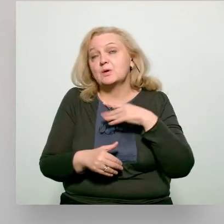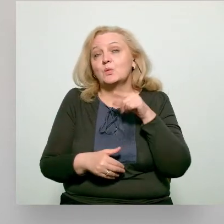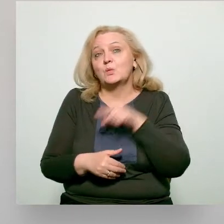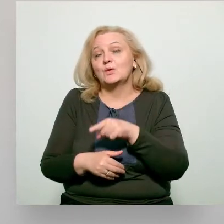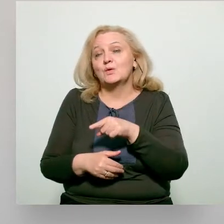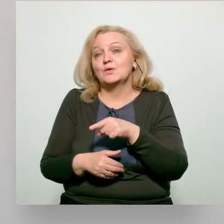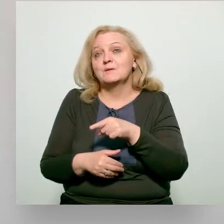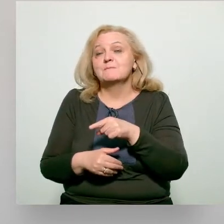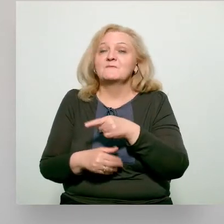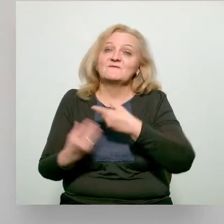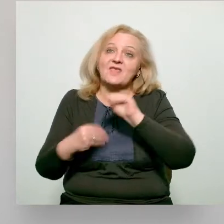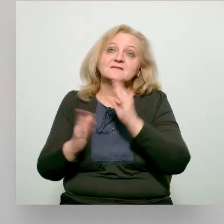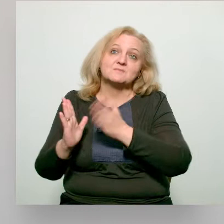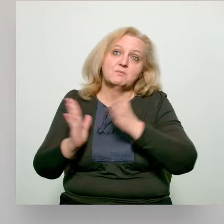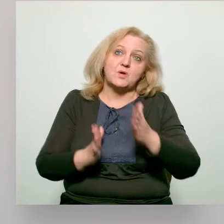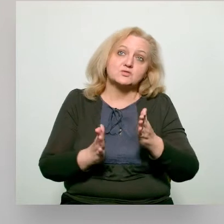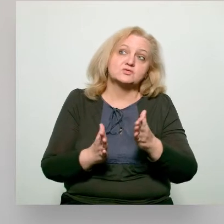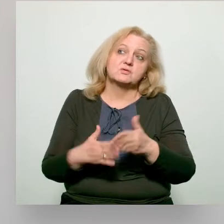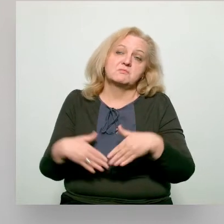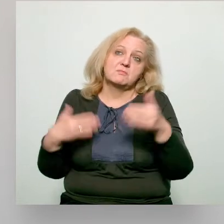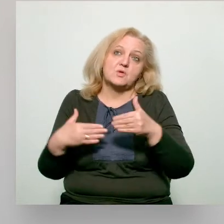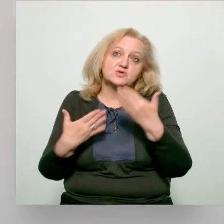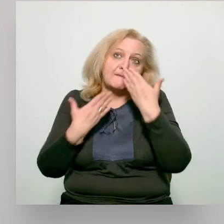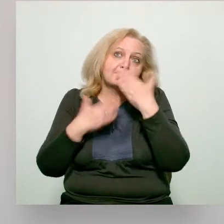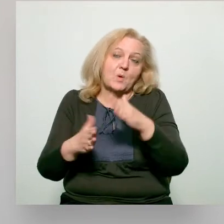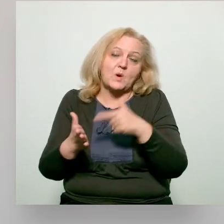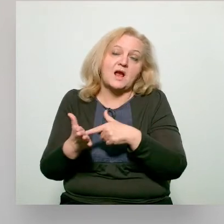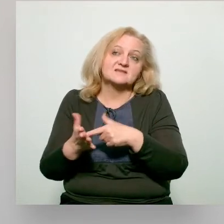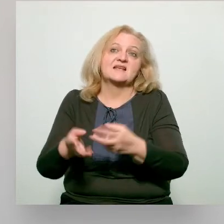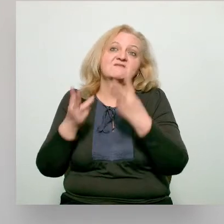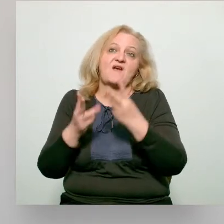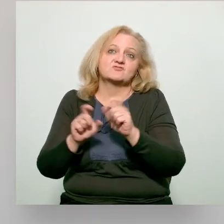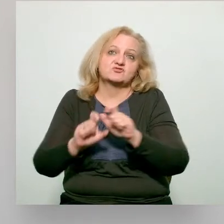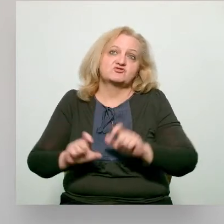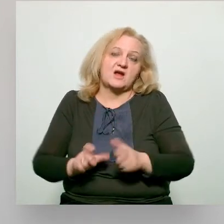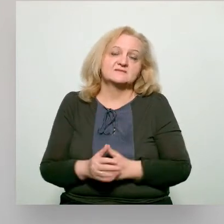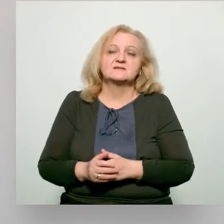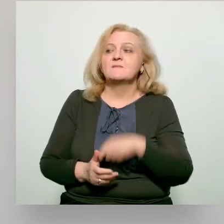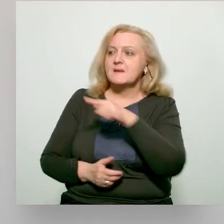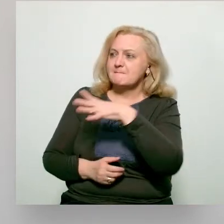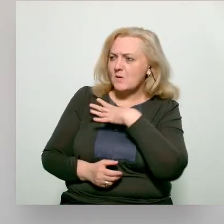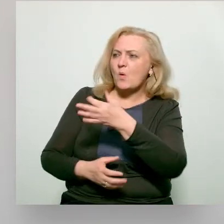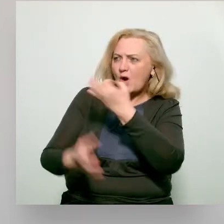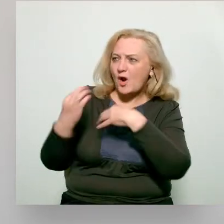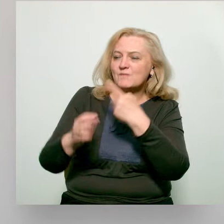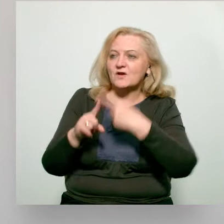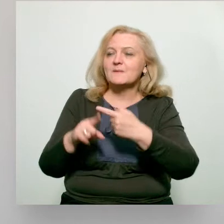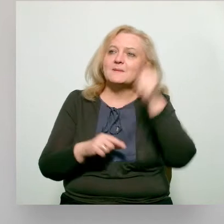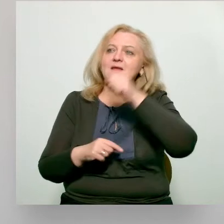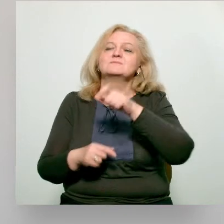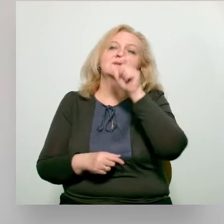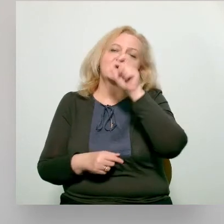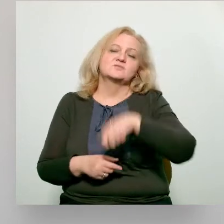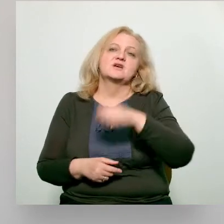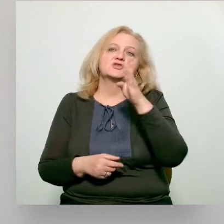wyróżniony porządek i też można wskazać na istotne momenty. O niektórych pani mówiła, pojawianie się chociażby nazwisk takich jak Szewczenko, no